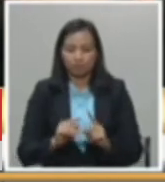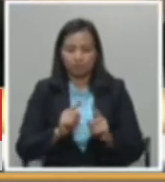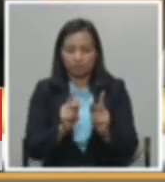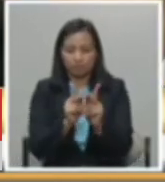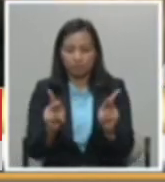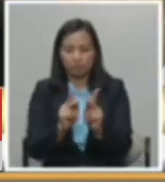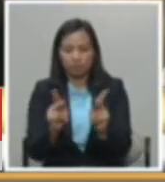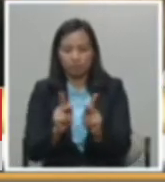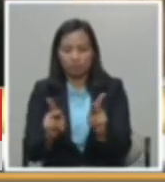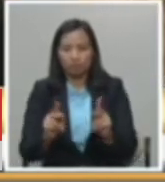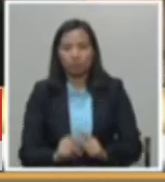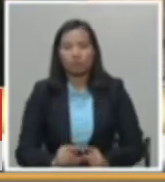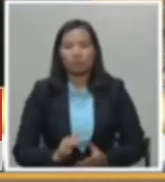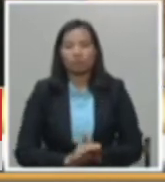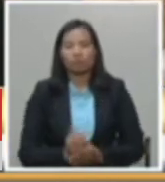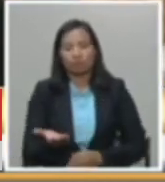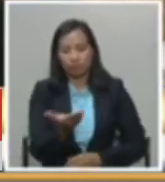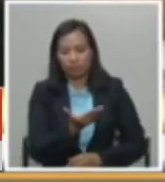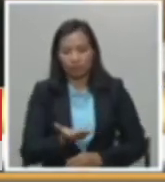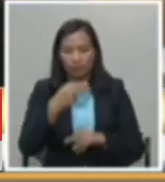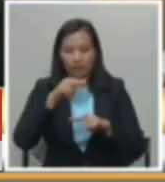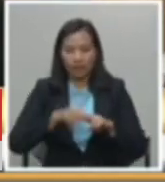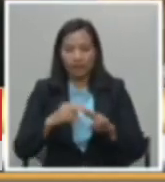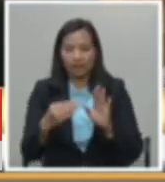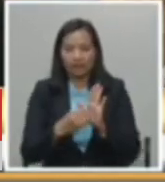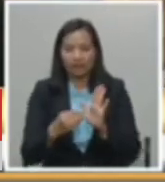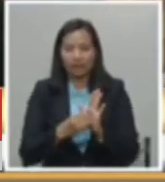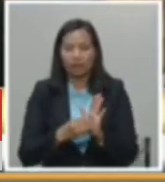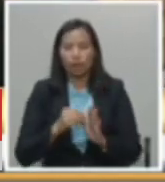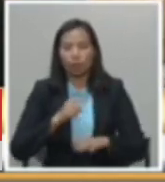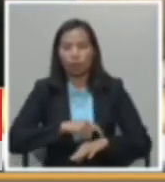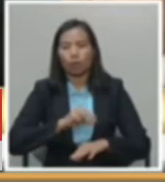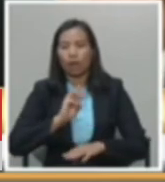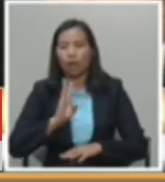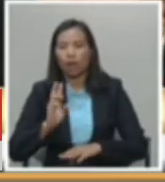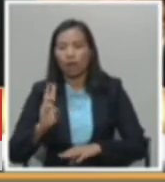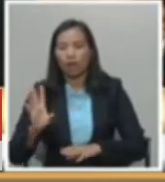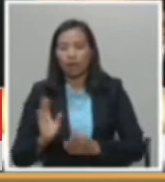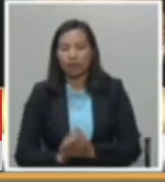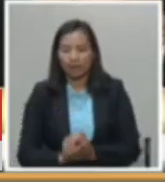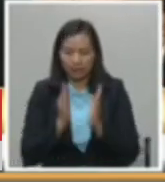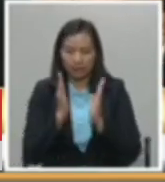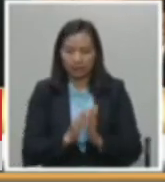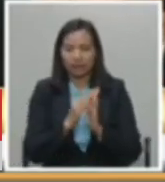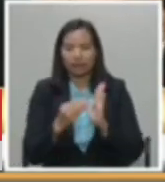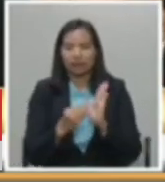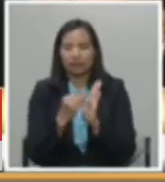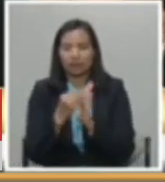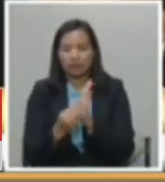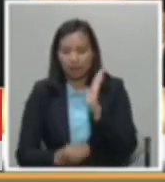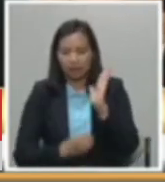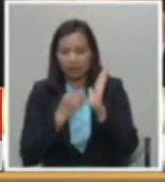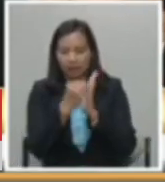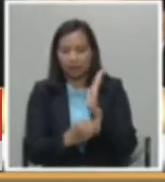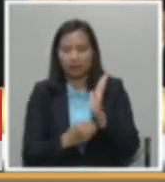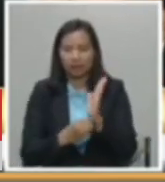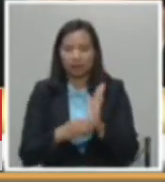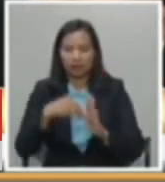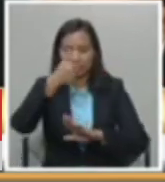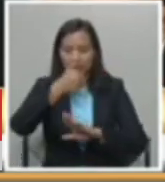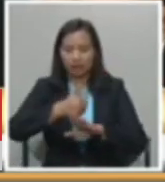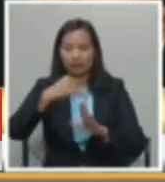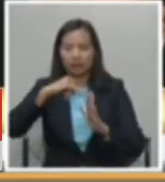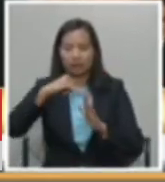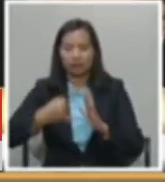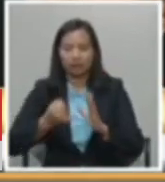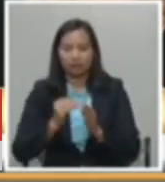อยู่ท่านเหล่านี้นั่งอยู่กรุงเทพไม่มีเวลาหรอกครับแต่คนในพื้นที่นี่ครับอันดับที่หนึ่งคือผู้ว่าล